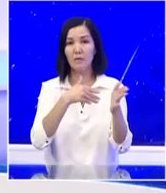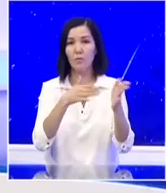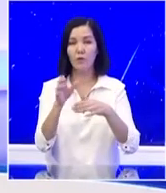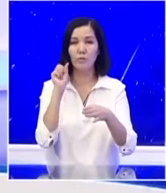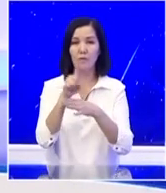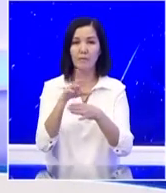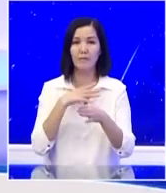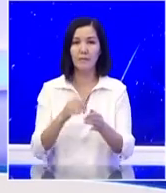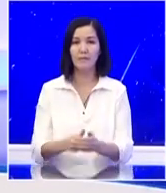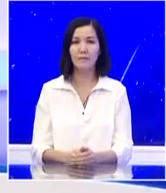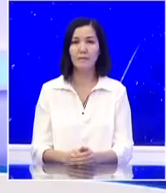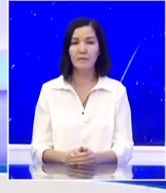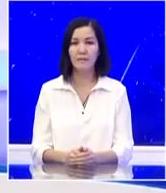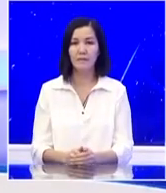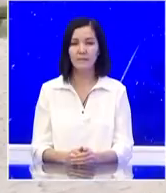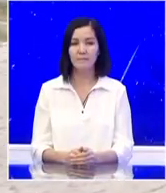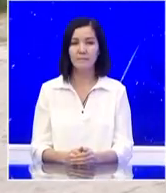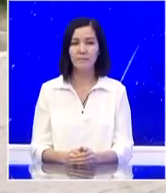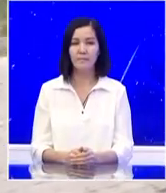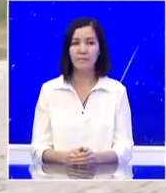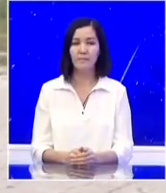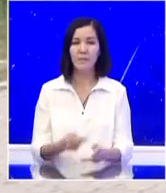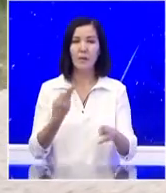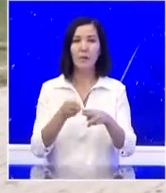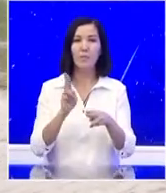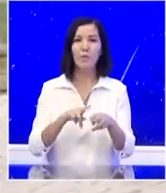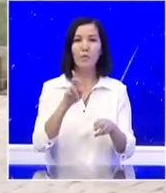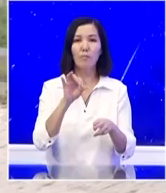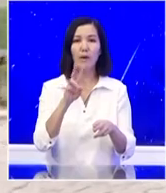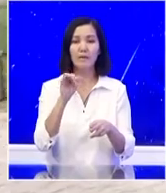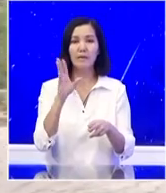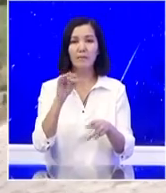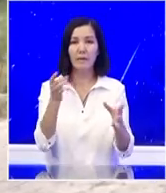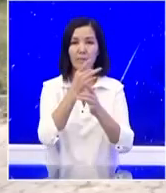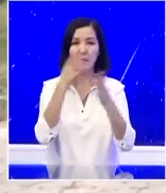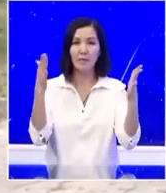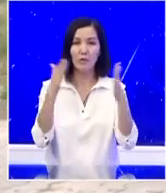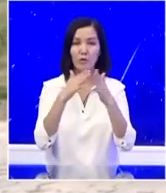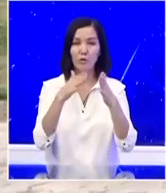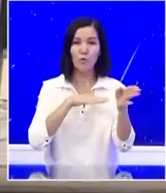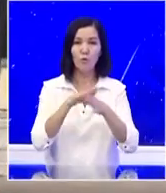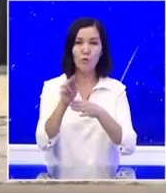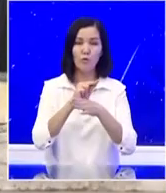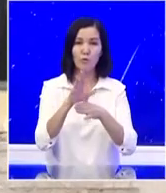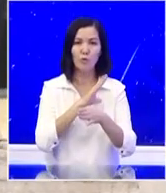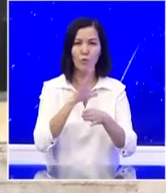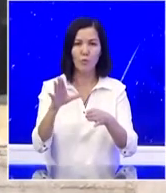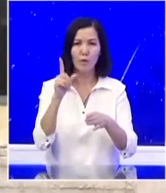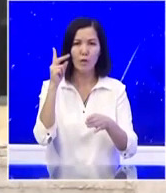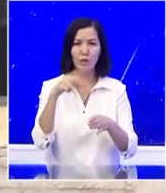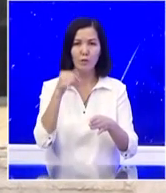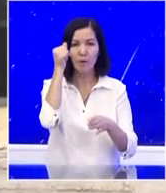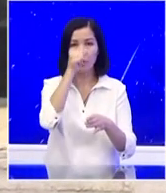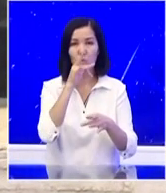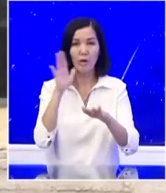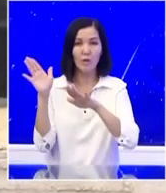олқылықтарды оңалтуды тапсырды. Бұл Бақтыбай ауылдық округіндегі мәдениет үйі күрделі жөндеу көрмегеніне 20 жыл